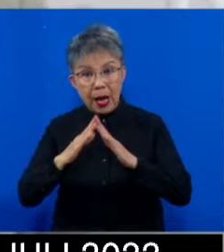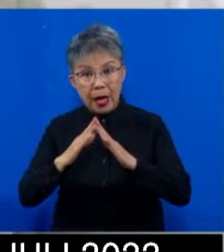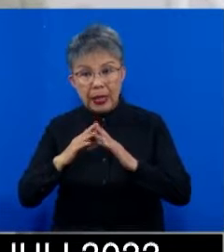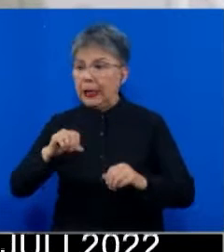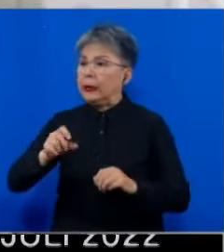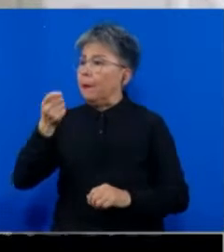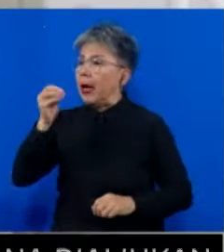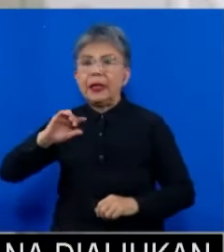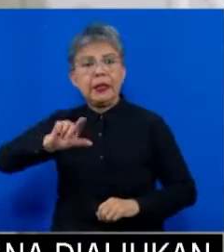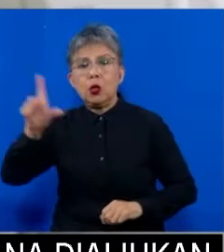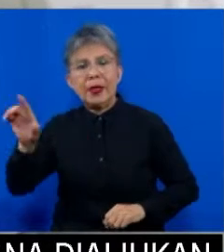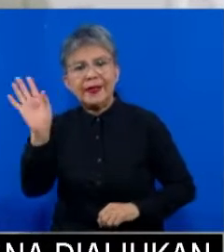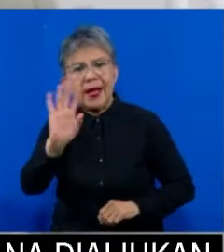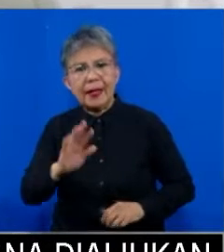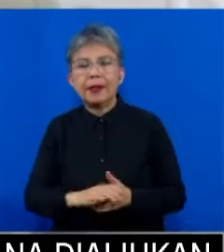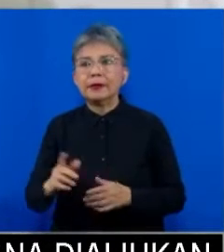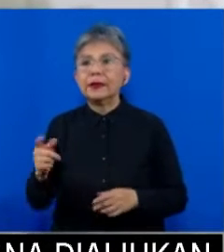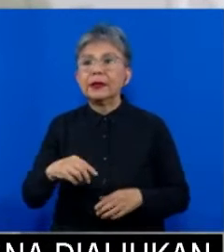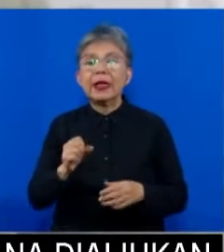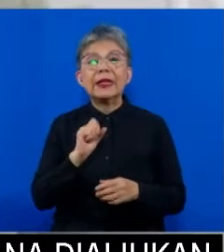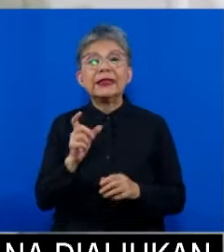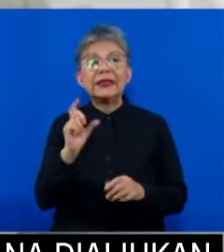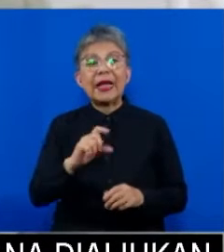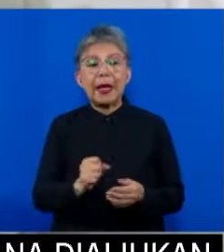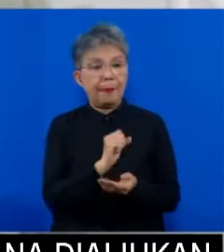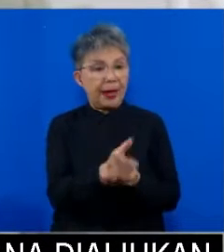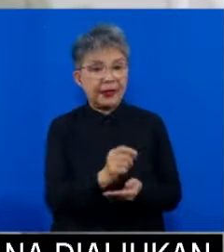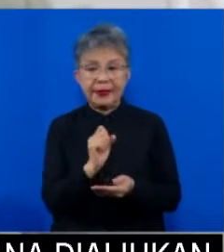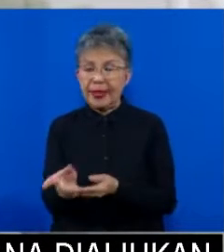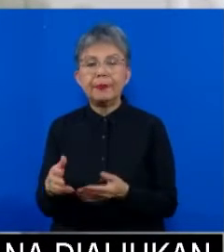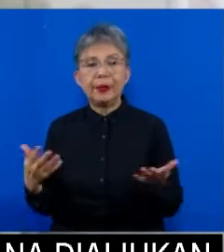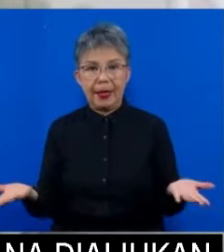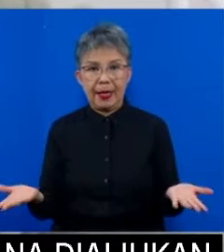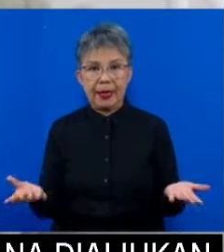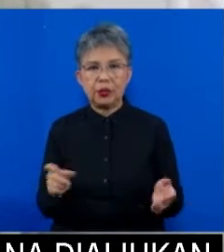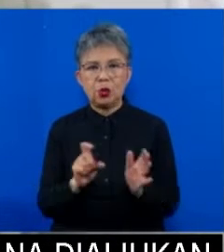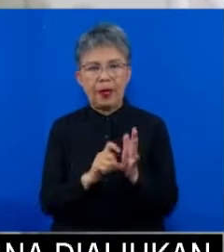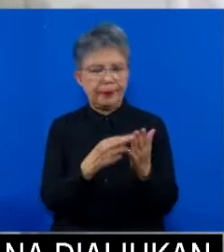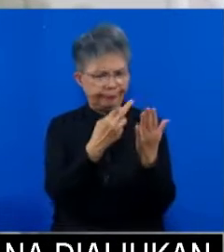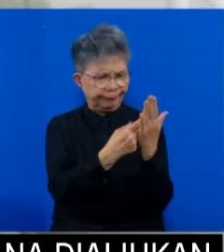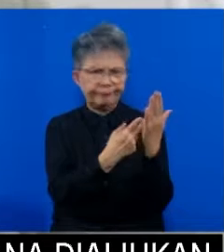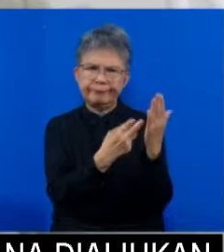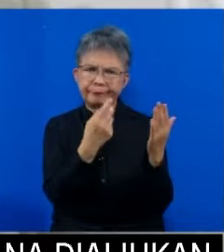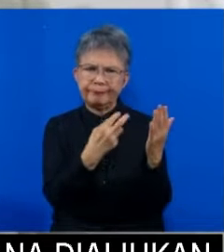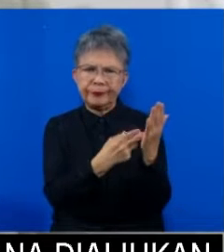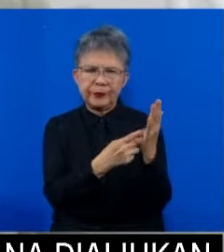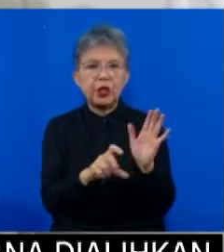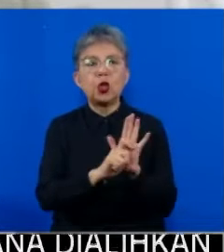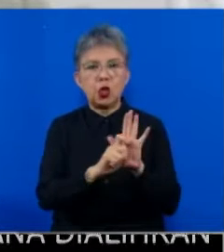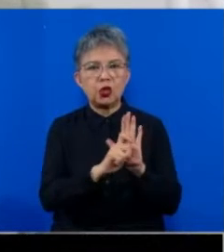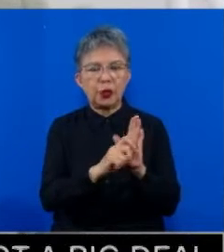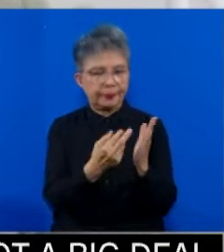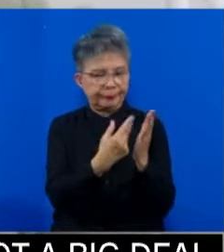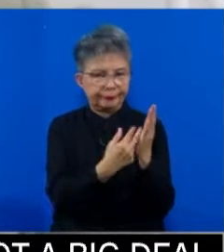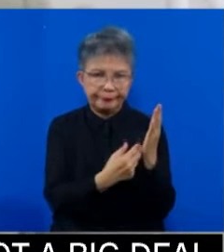Nah, coba lihat selama ini cara belanjanya seperti apa. Nah, coba itu dibikin contoh nih ya, supaya